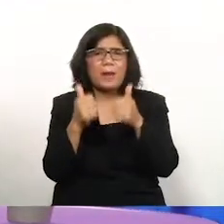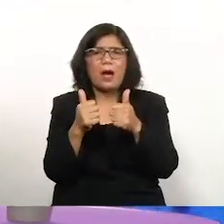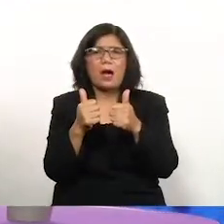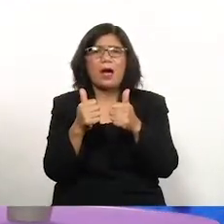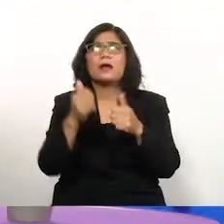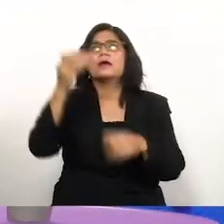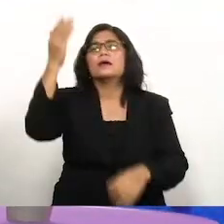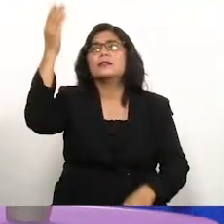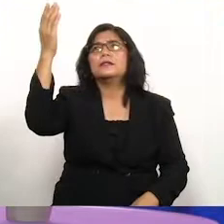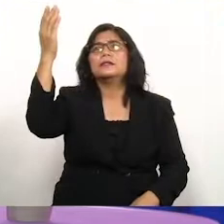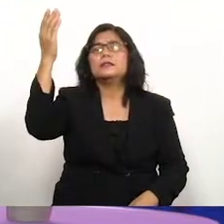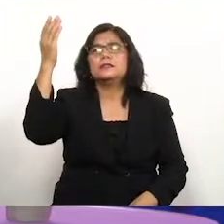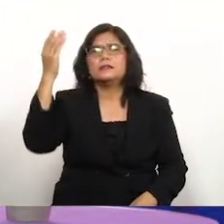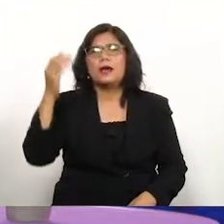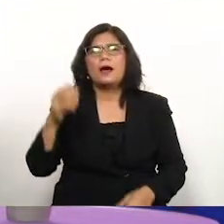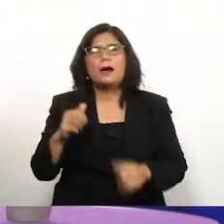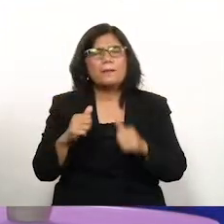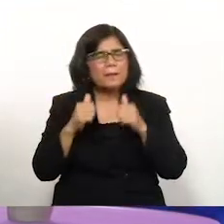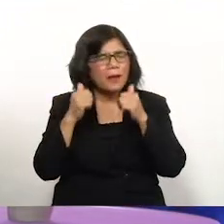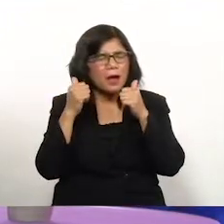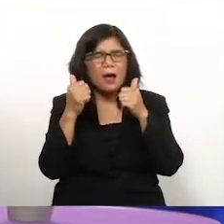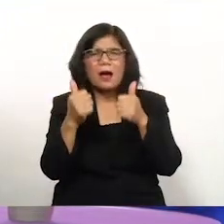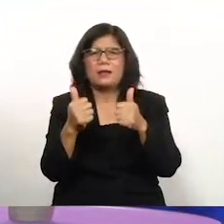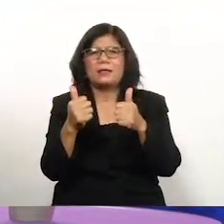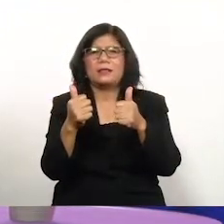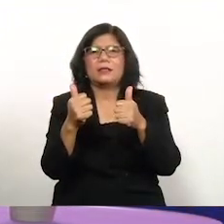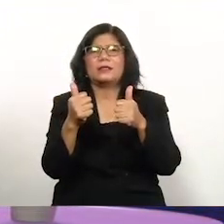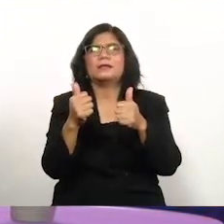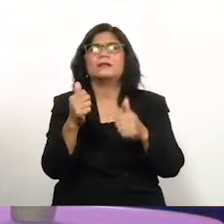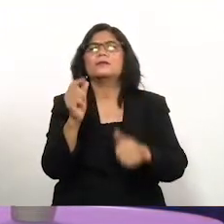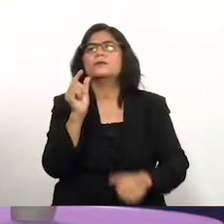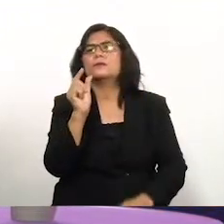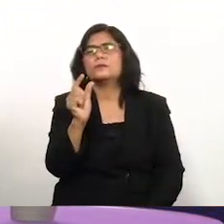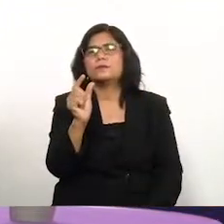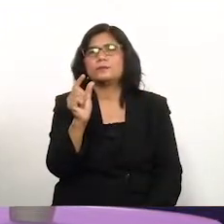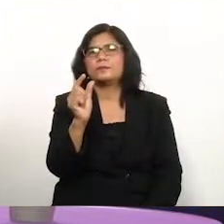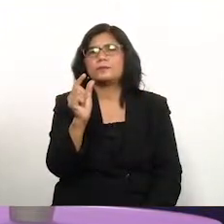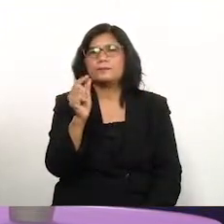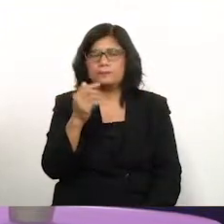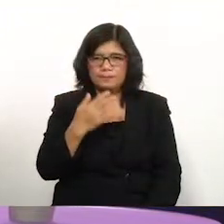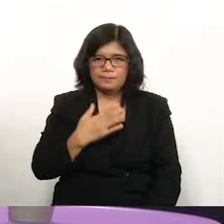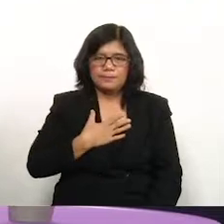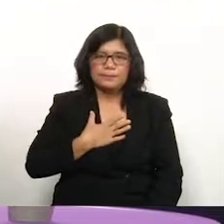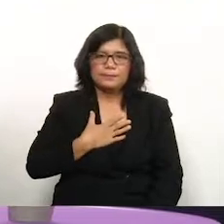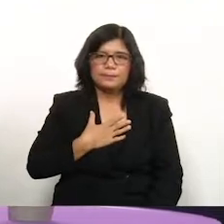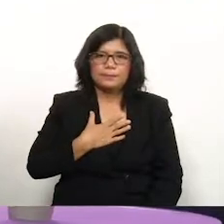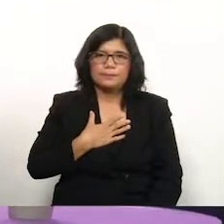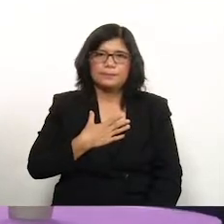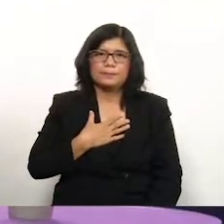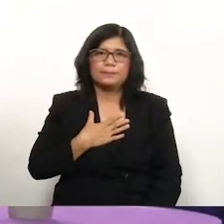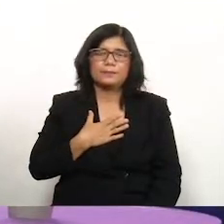alabait dia baik buat